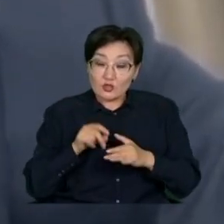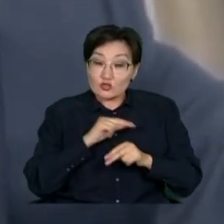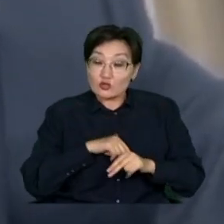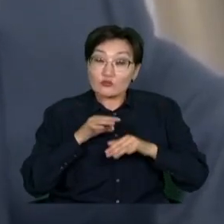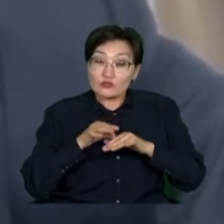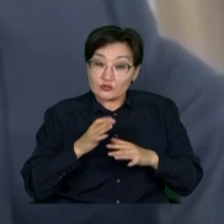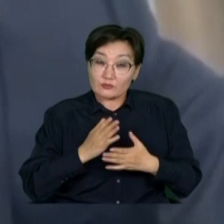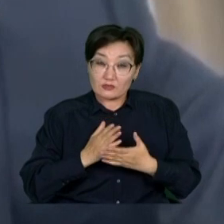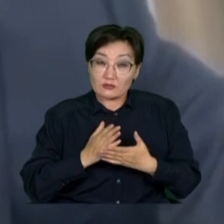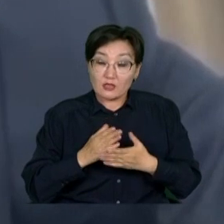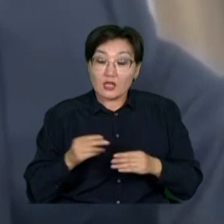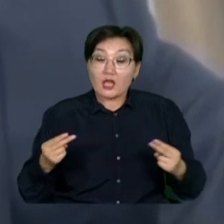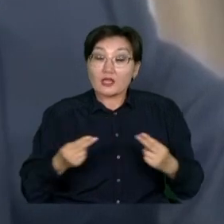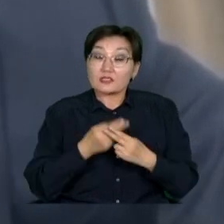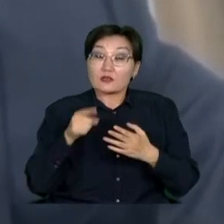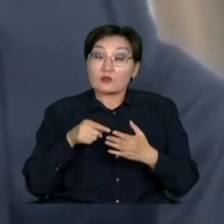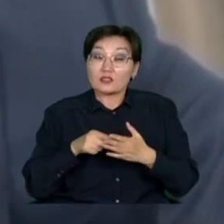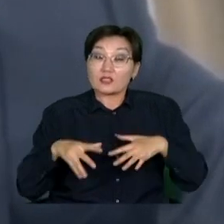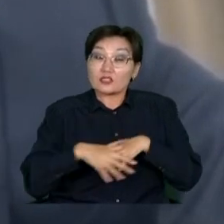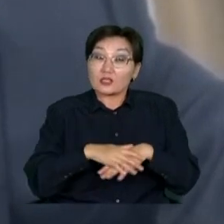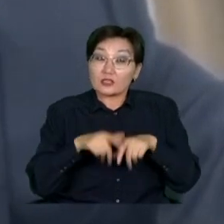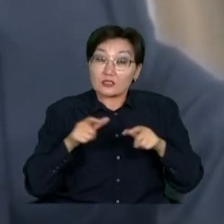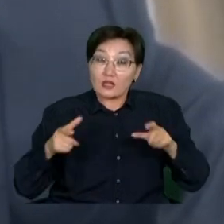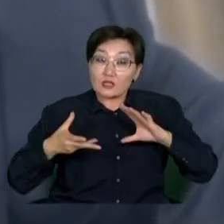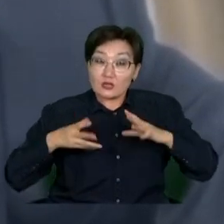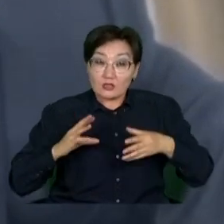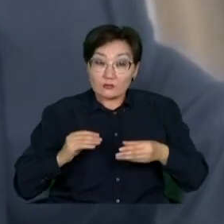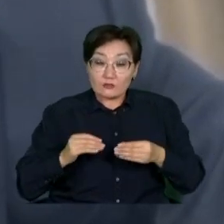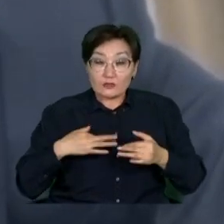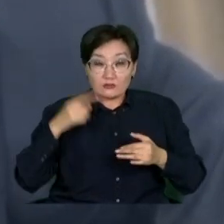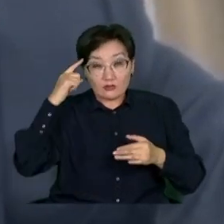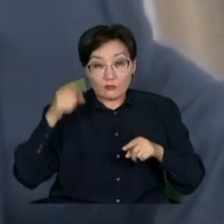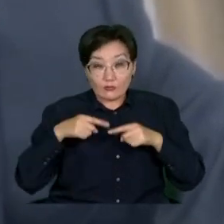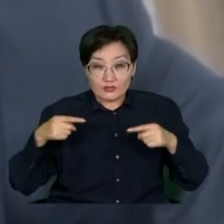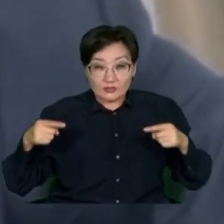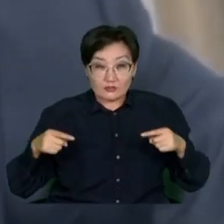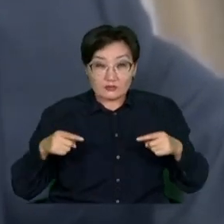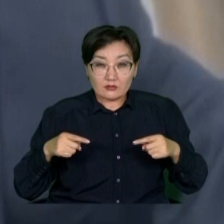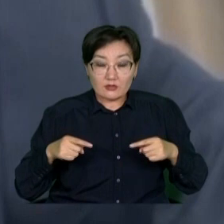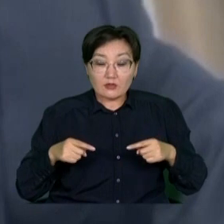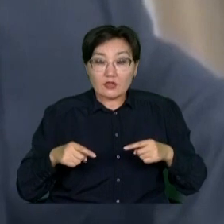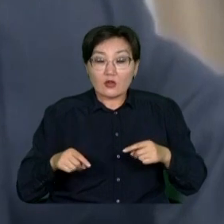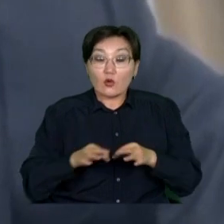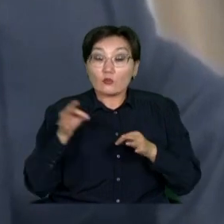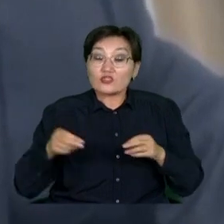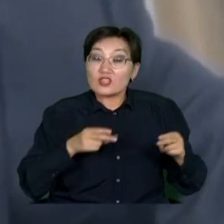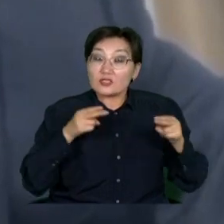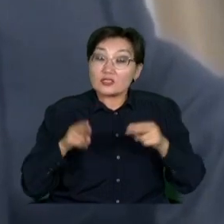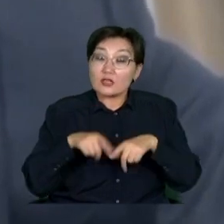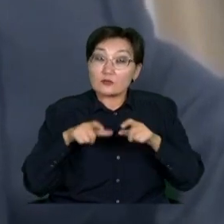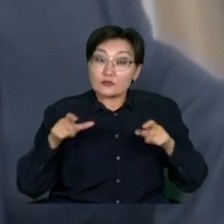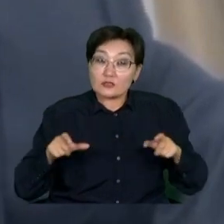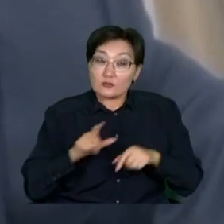келеді. Астана қаласының халқына жалпы мен ойлаймын басқа жақтан да порталмен келген